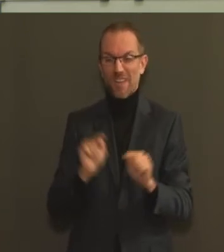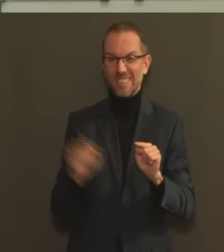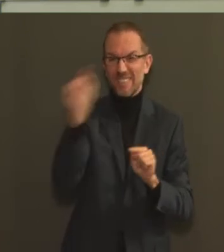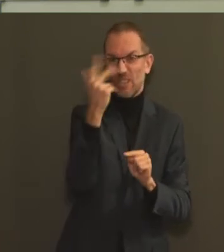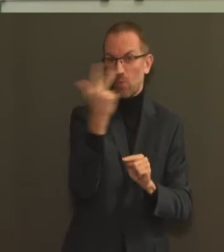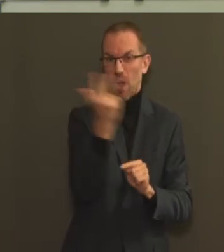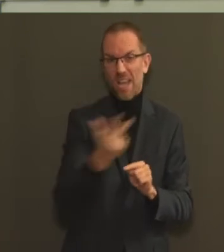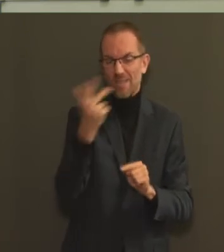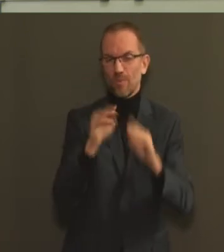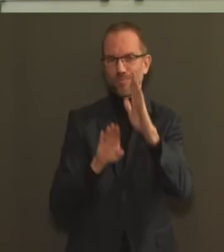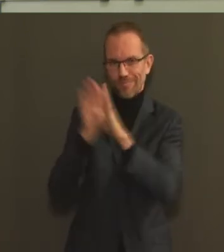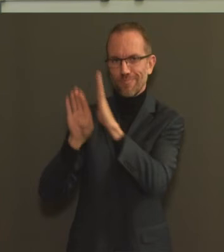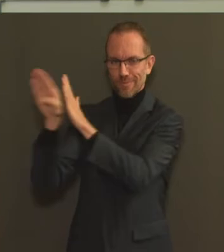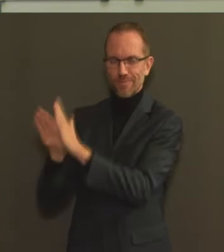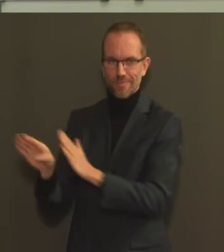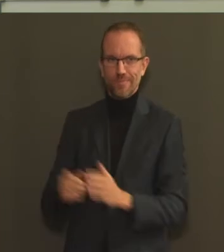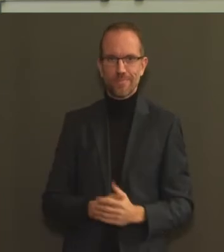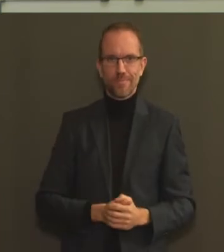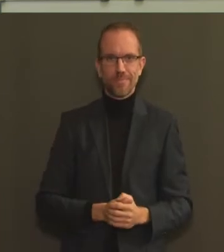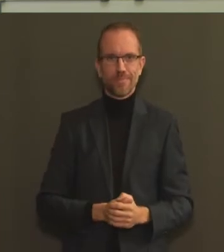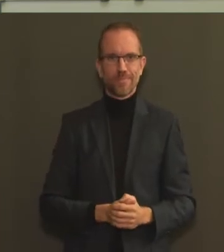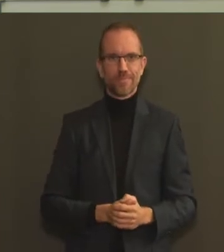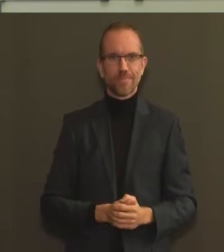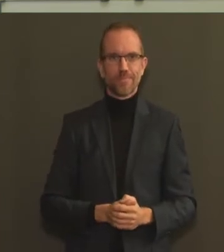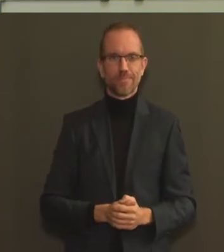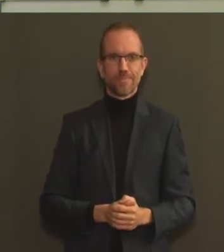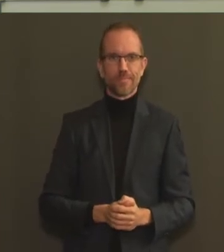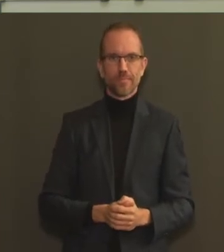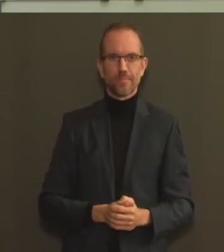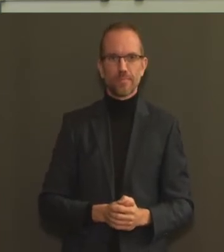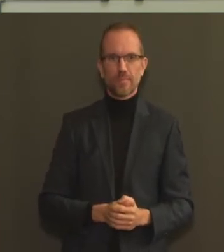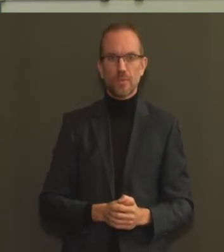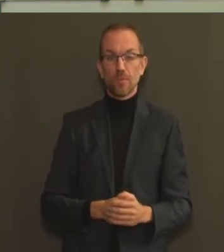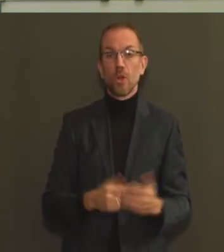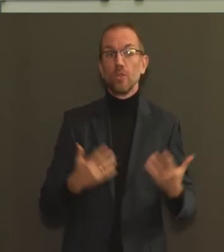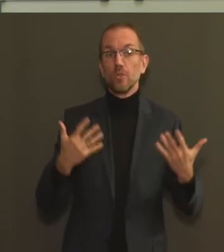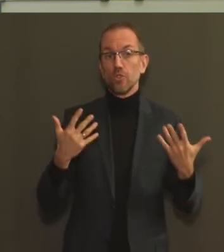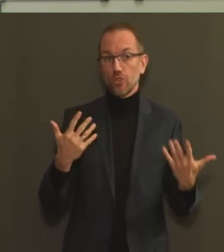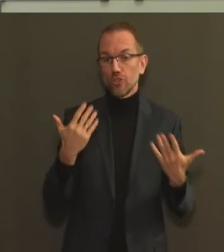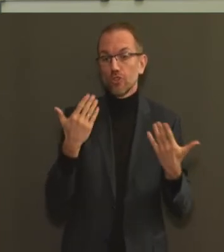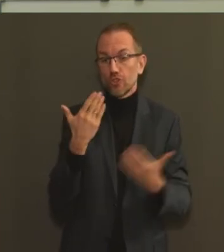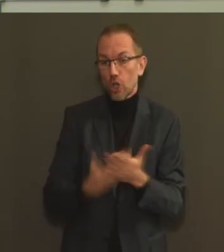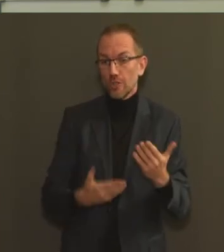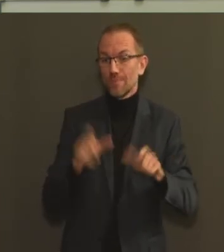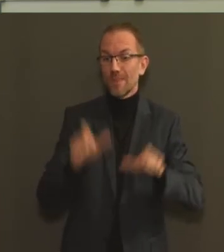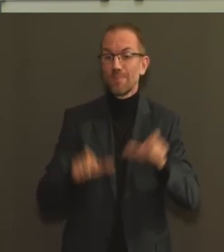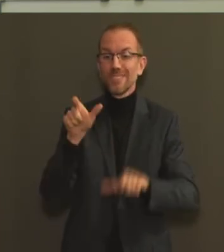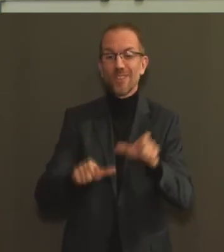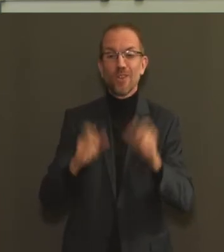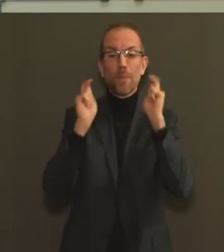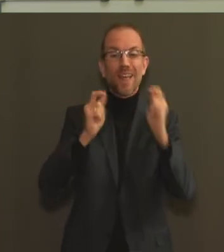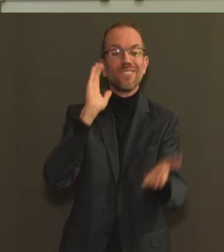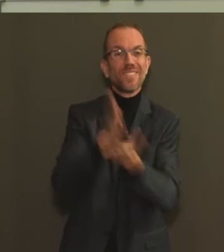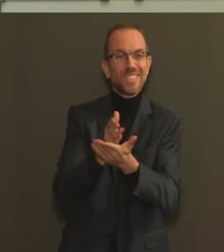Actuellement, il y a encore plus de personnes, je dirais heureusement, qui sortent de l'hôpital que celles qui entrent à l'hôpital, puisque nous avons en moyenne